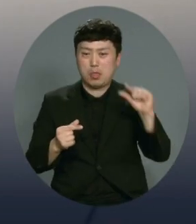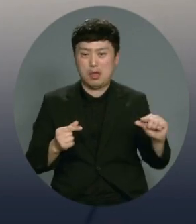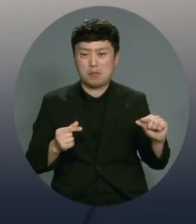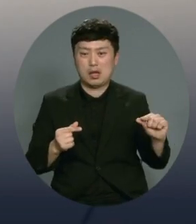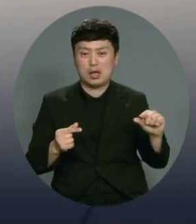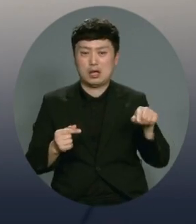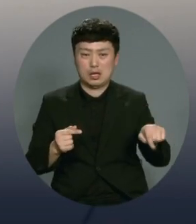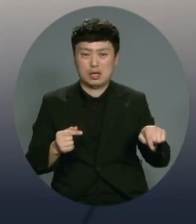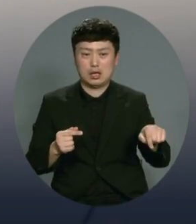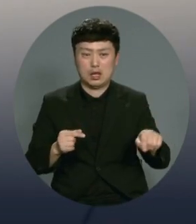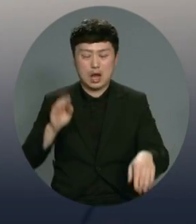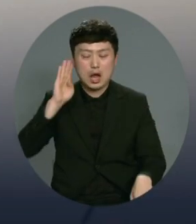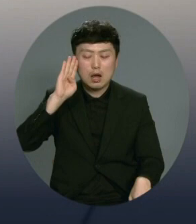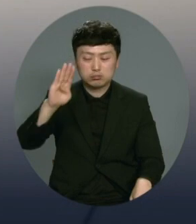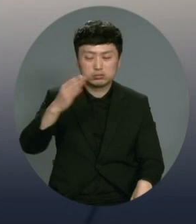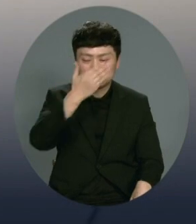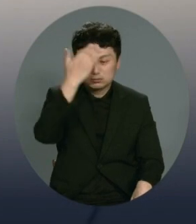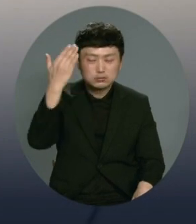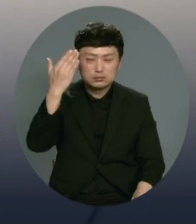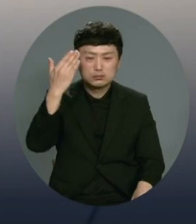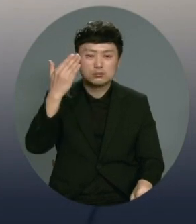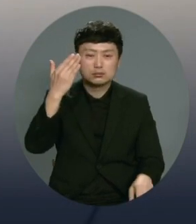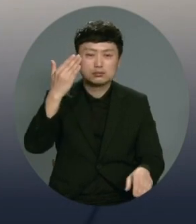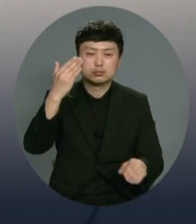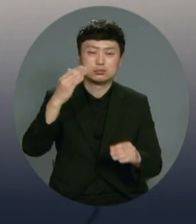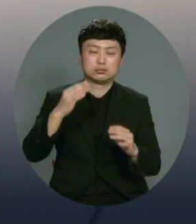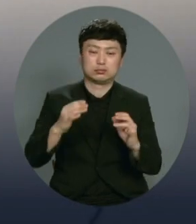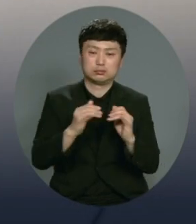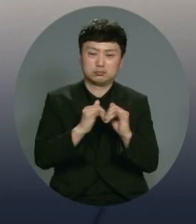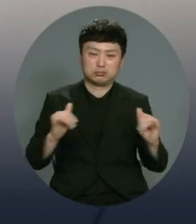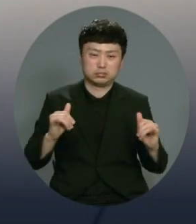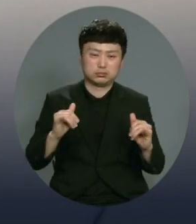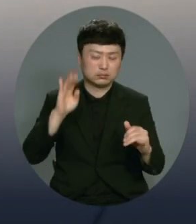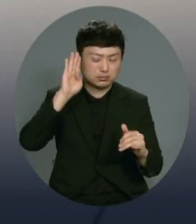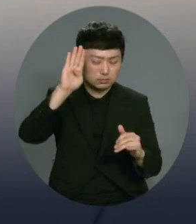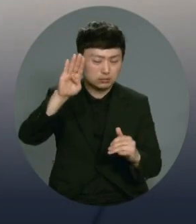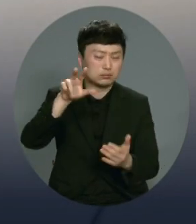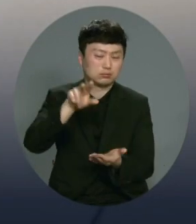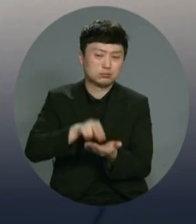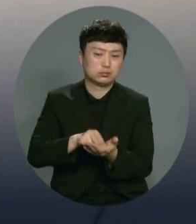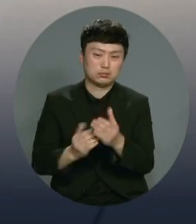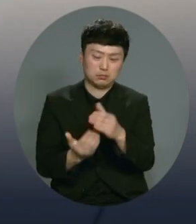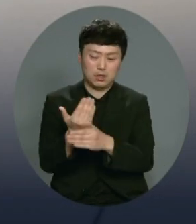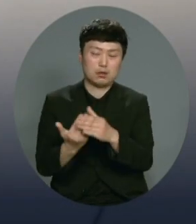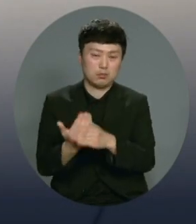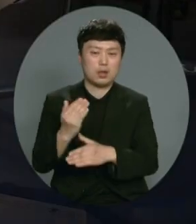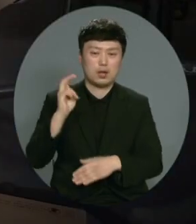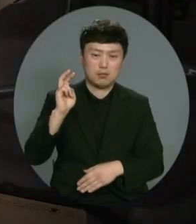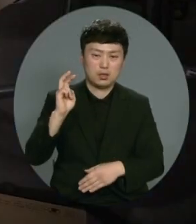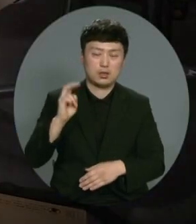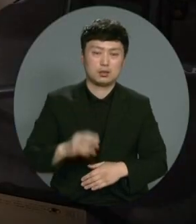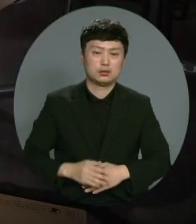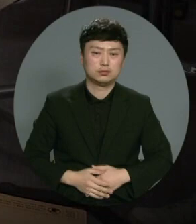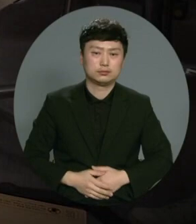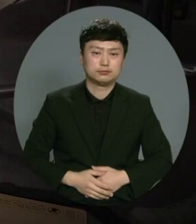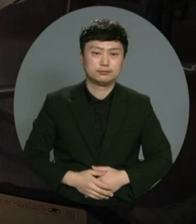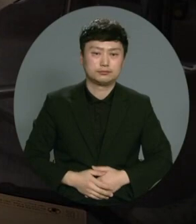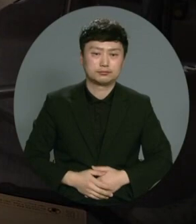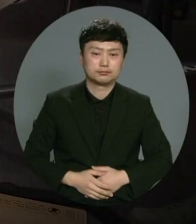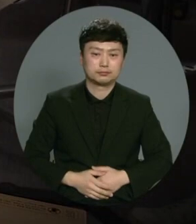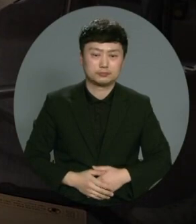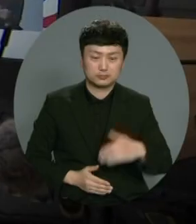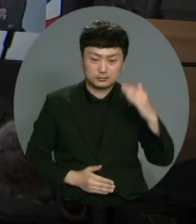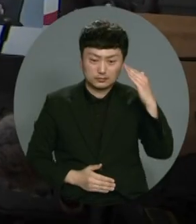보고 앞으로도 우리 청년 세대들도 지금 문제가 틀림없이 발생할 겁니다. 우리